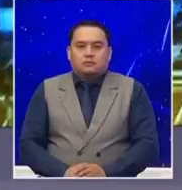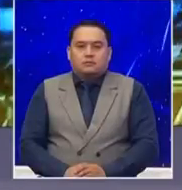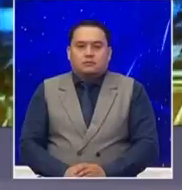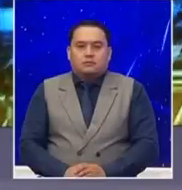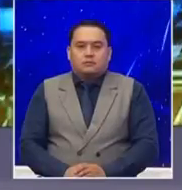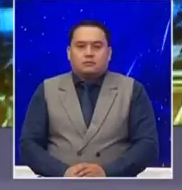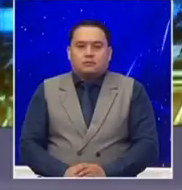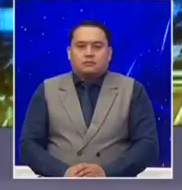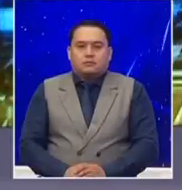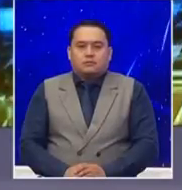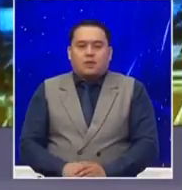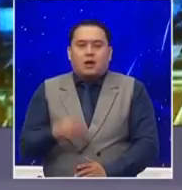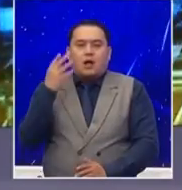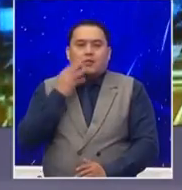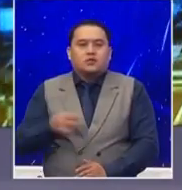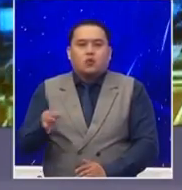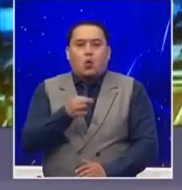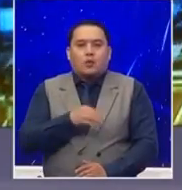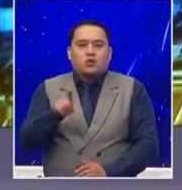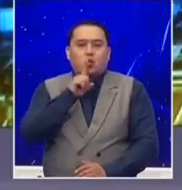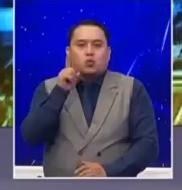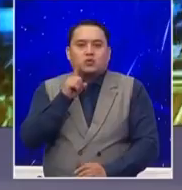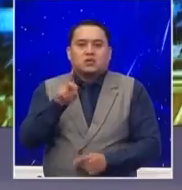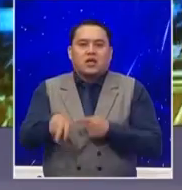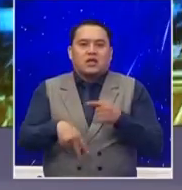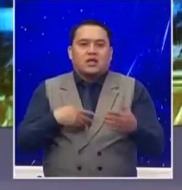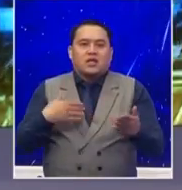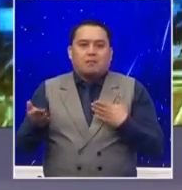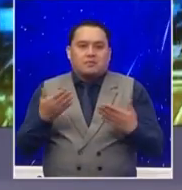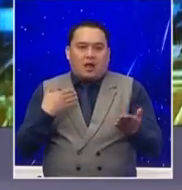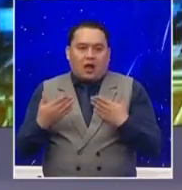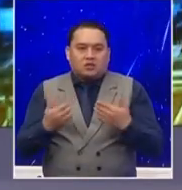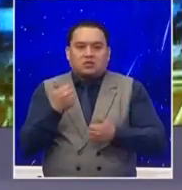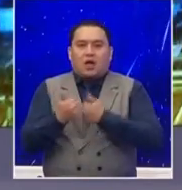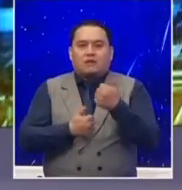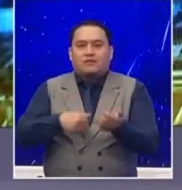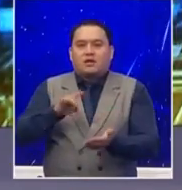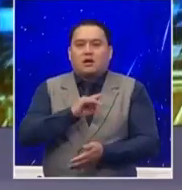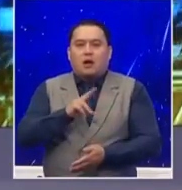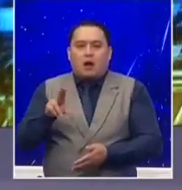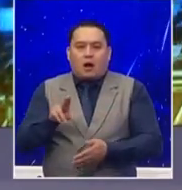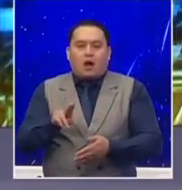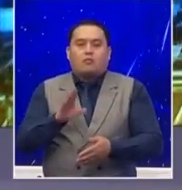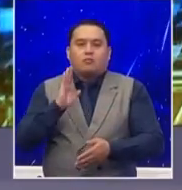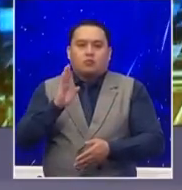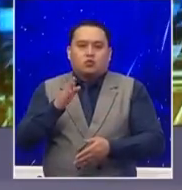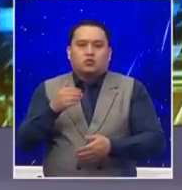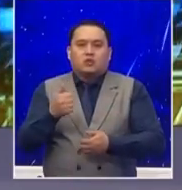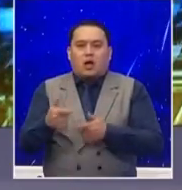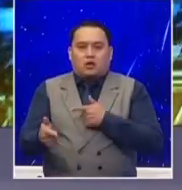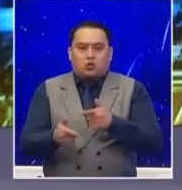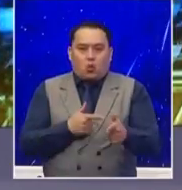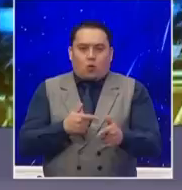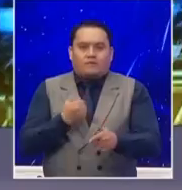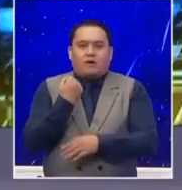От тренировок к победам. Семиреченские юниоры-гимнасты готовятся к целому ряду соревнований республиканского масштаба. Наши спортсмены